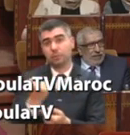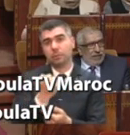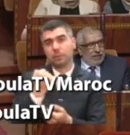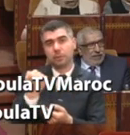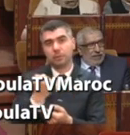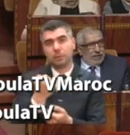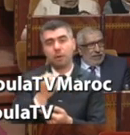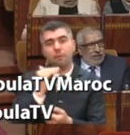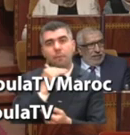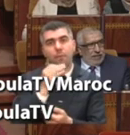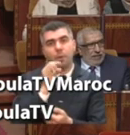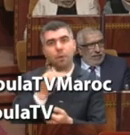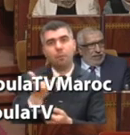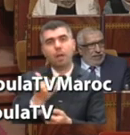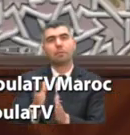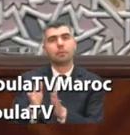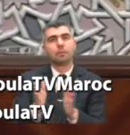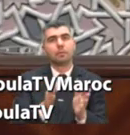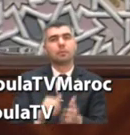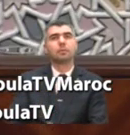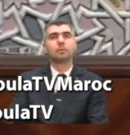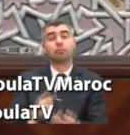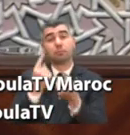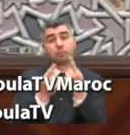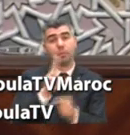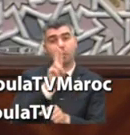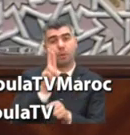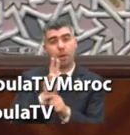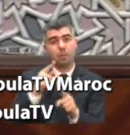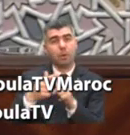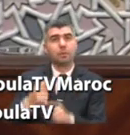منكم الاسراع بهذا الامر، وشكرا. هل من تعقيب اضافي اخر؟